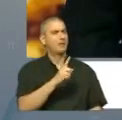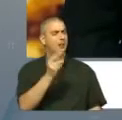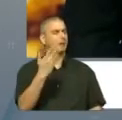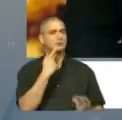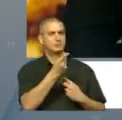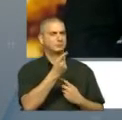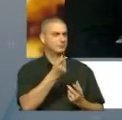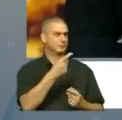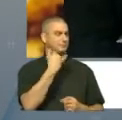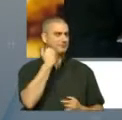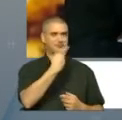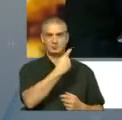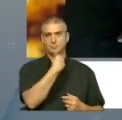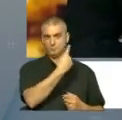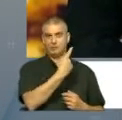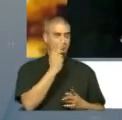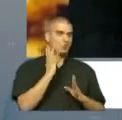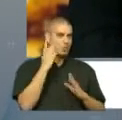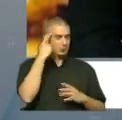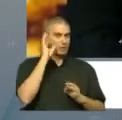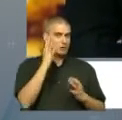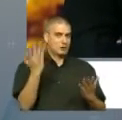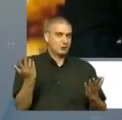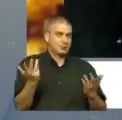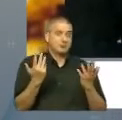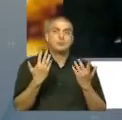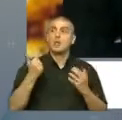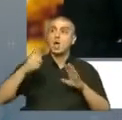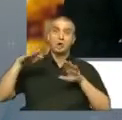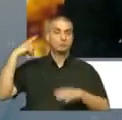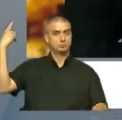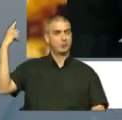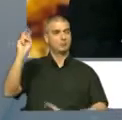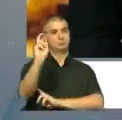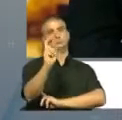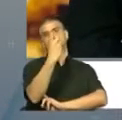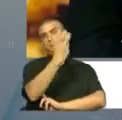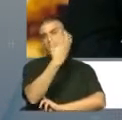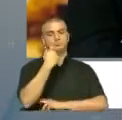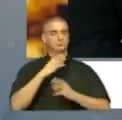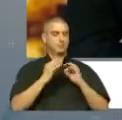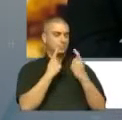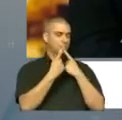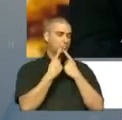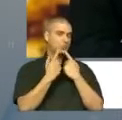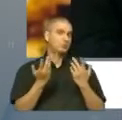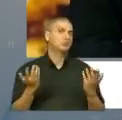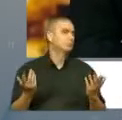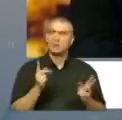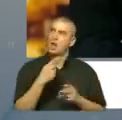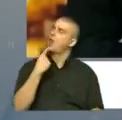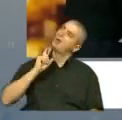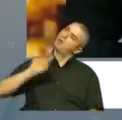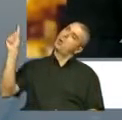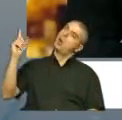לטיעון הזה של הרצוג, שעל פניו נשמע מאוד מאוד הגיוני, שכשראש ממשלה קורא לך לנהל מסע ומתן, אתה לא יכול להגיד לו